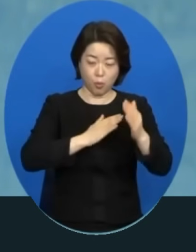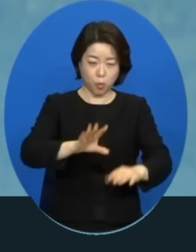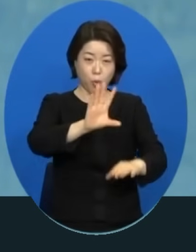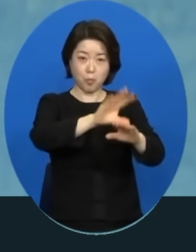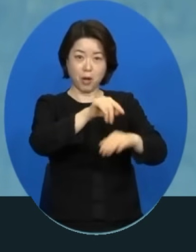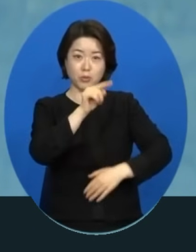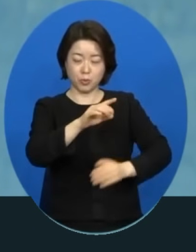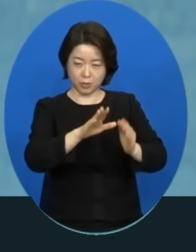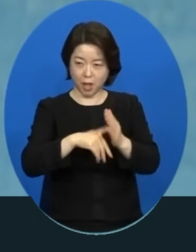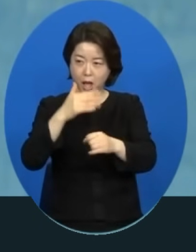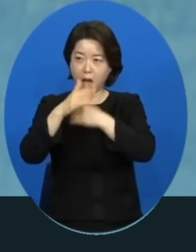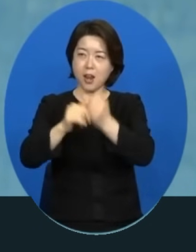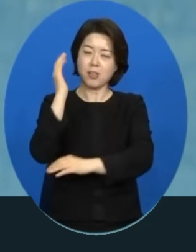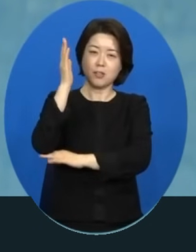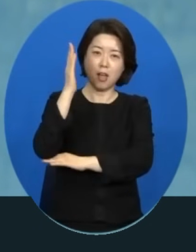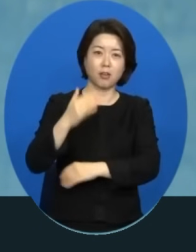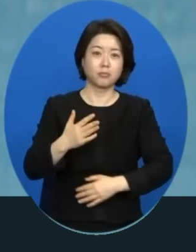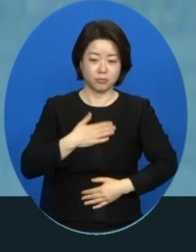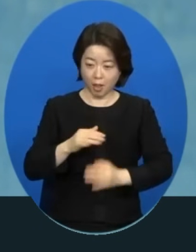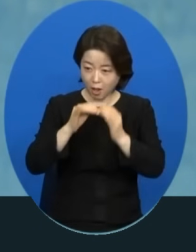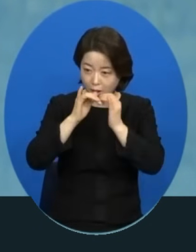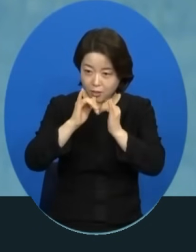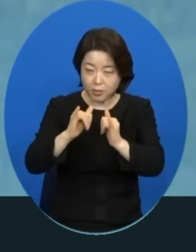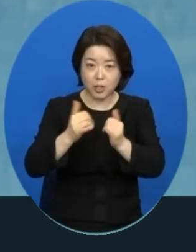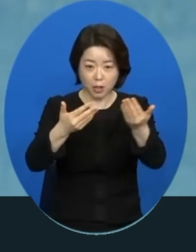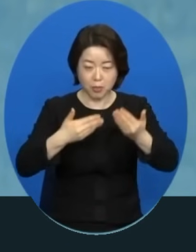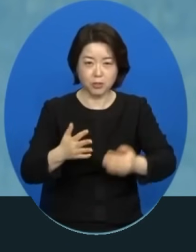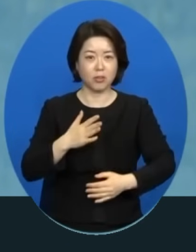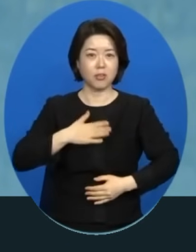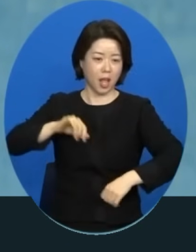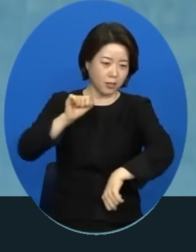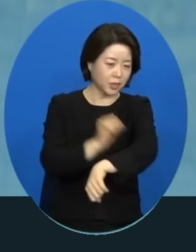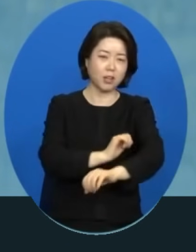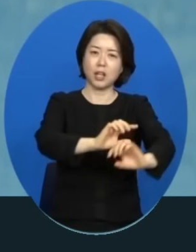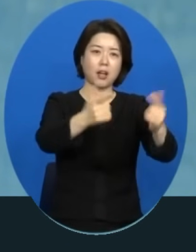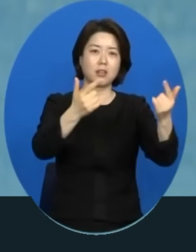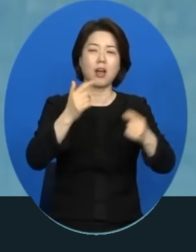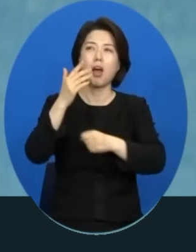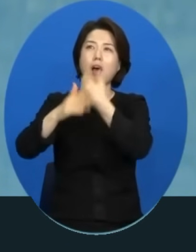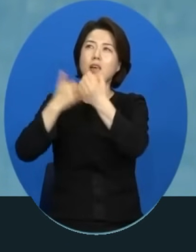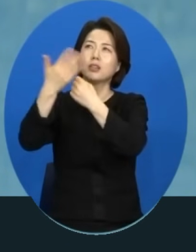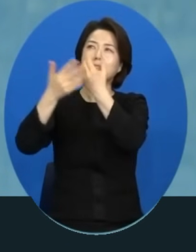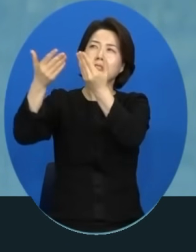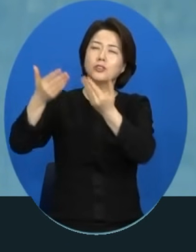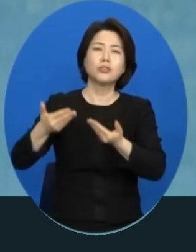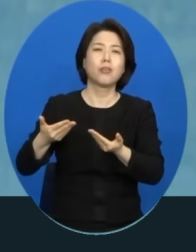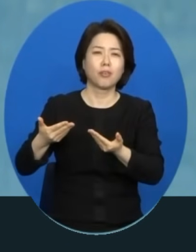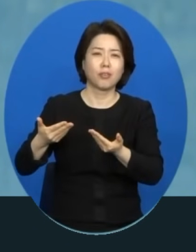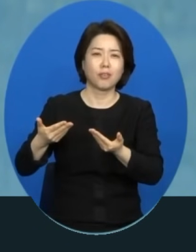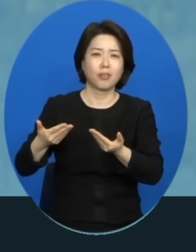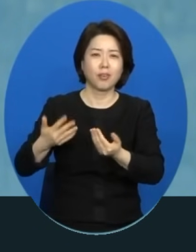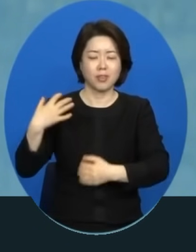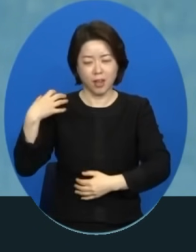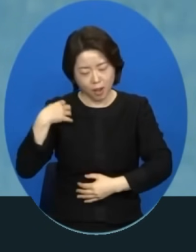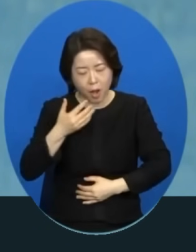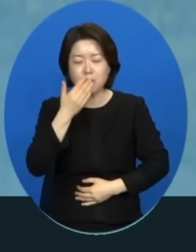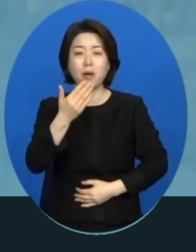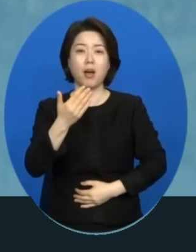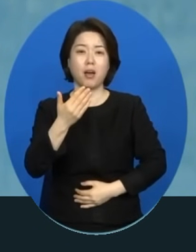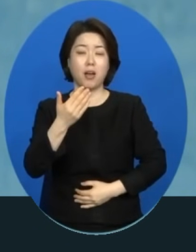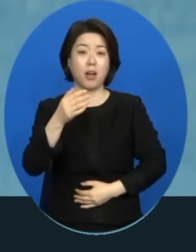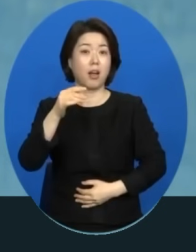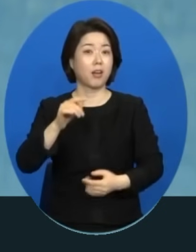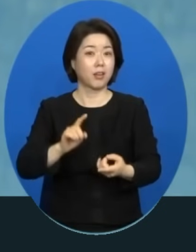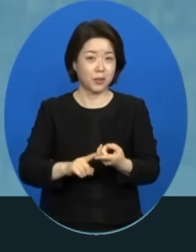얘기하고 내가 대상 받은 거 내가 잘난 게 아니고 하나님이 은혜 주셔서 감당할 수 있었다라고 하는